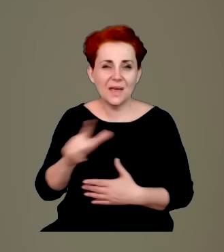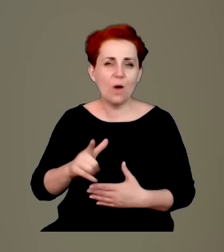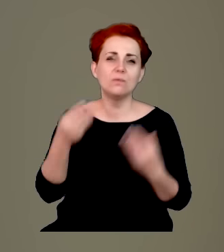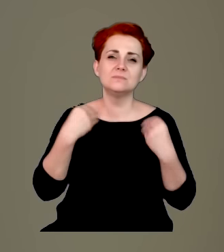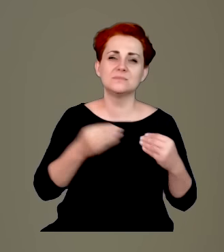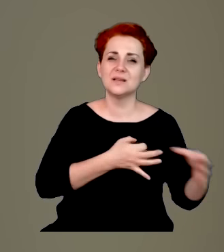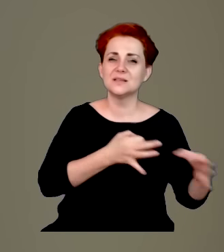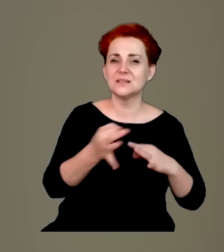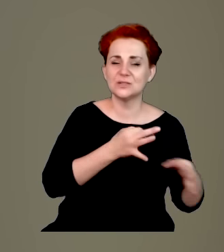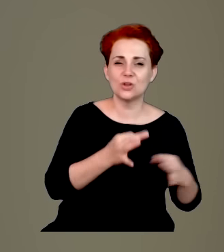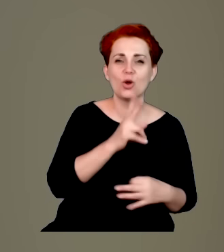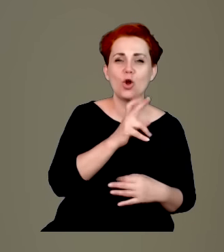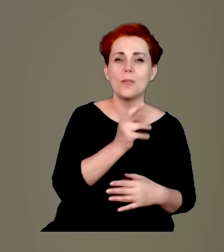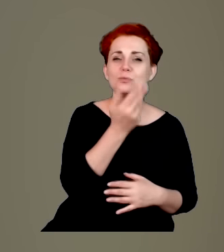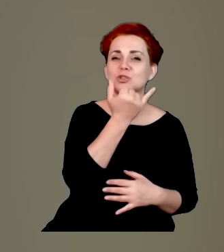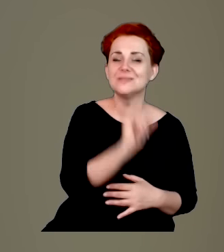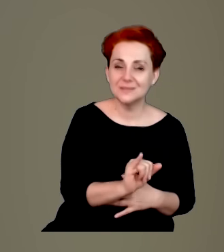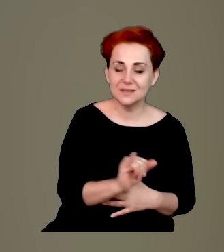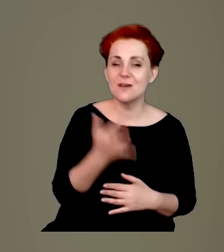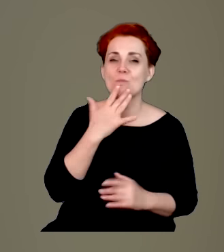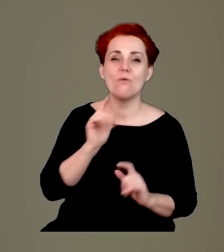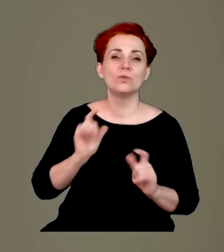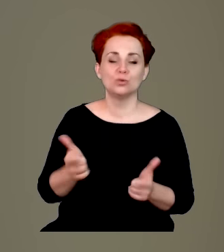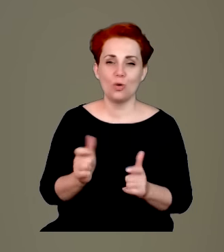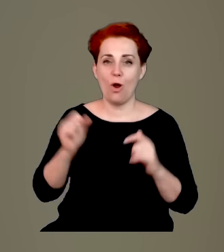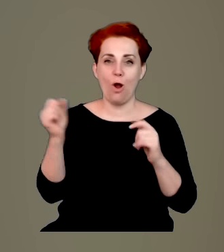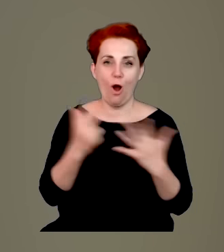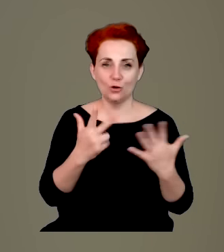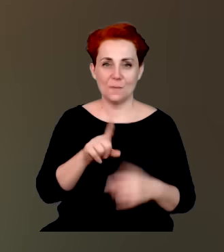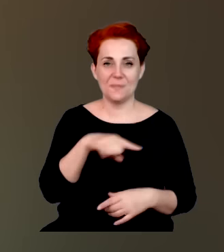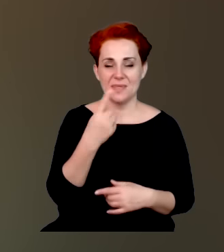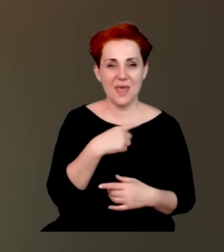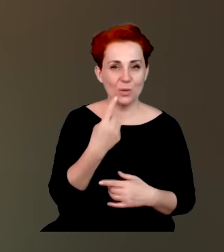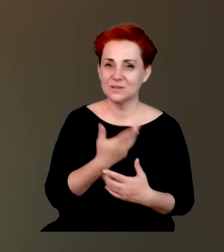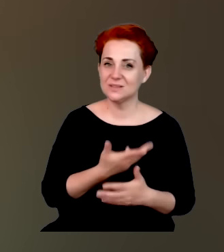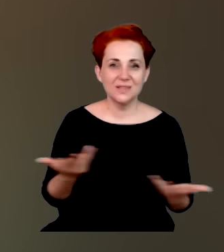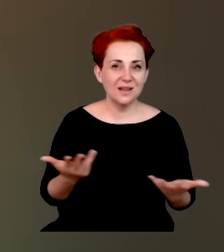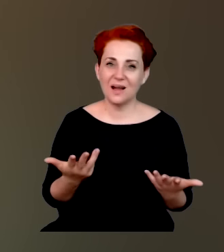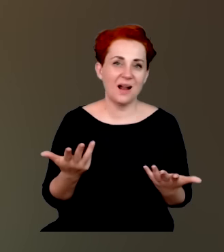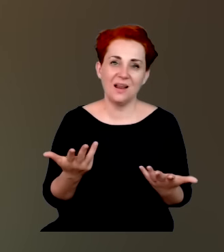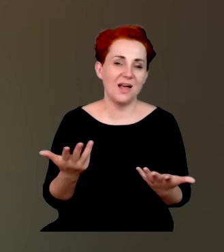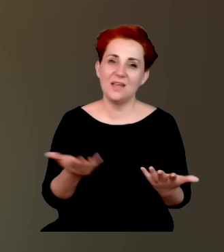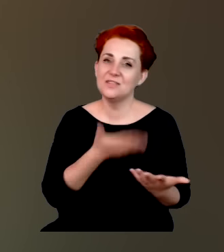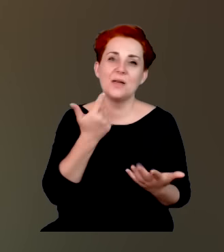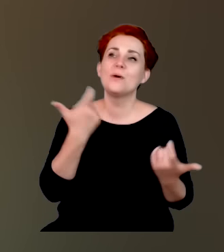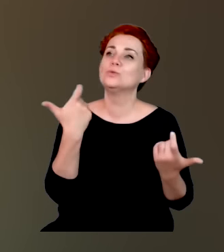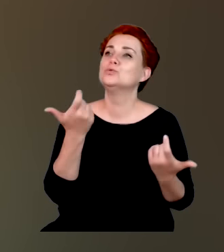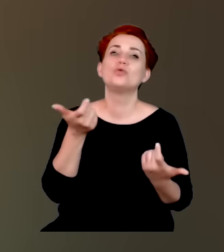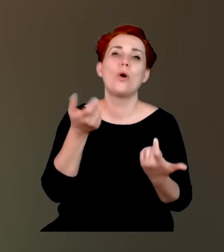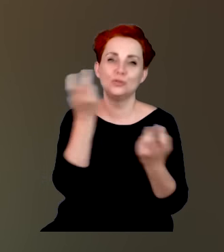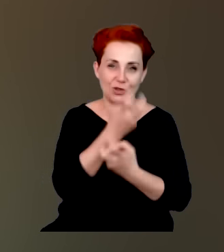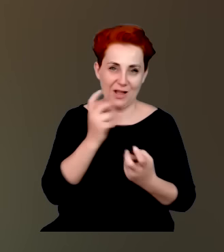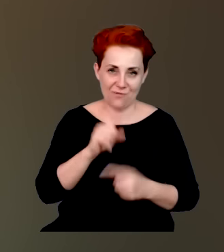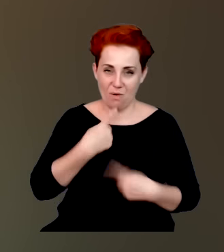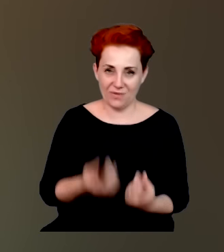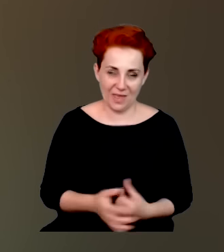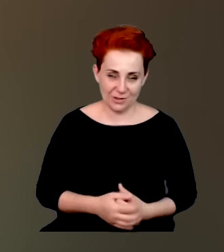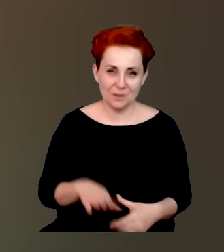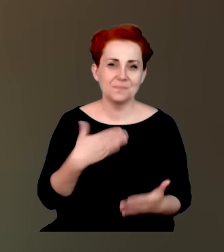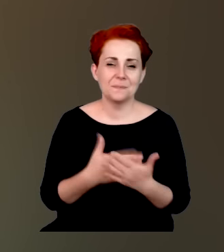historyk Władysław Konopczyński, mówił 8 językami, ale w żadnym z nich nie miał nic ciekawego do powiedzenia. Dlaczego